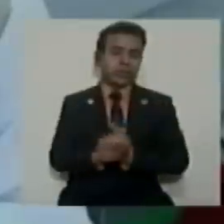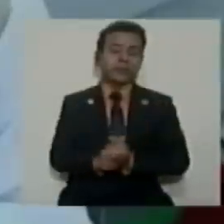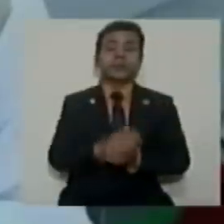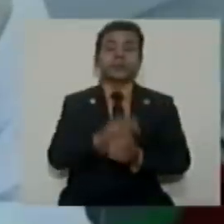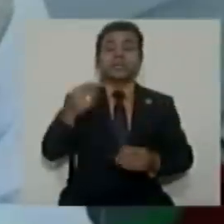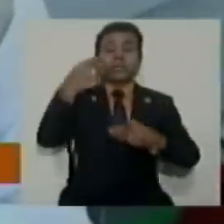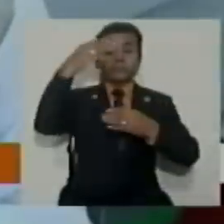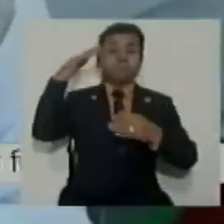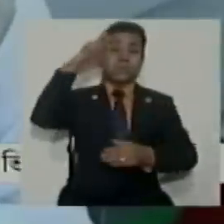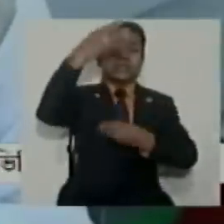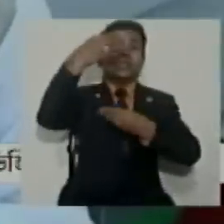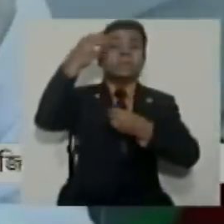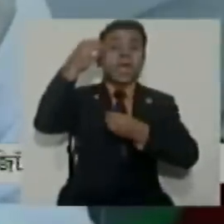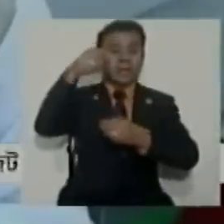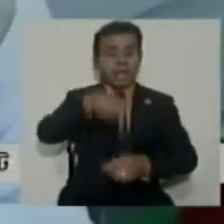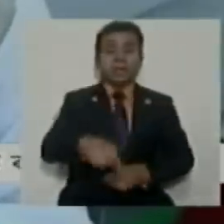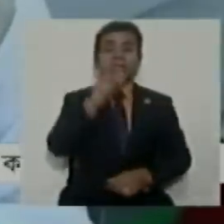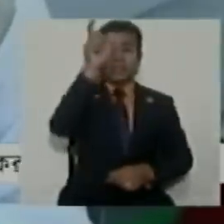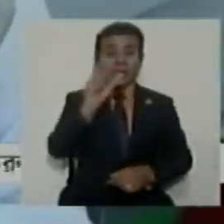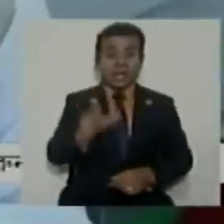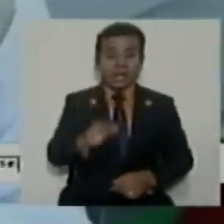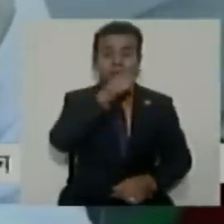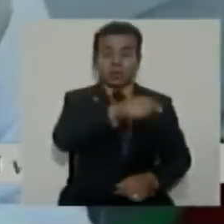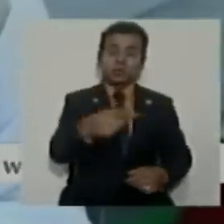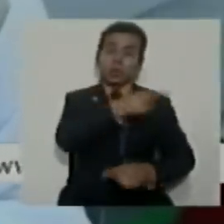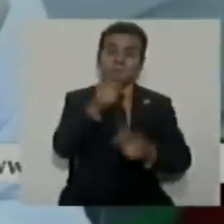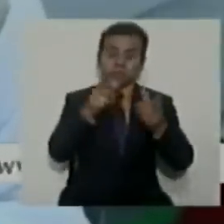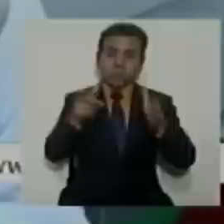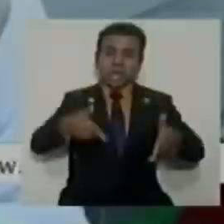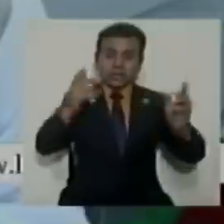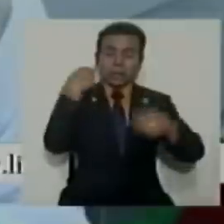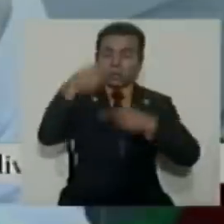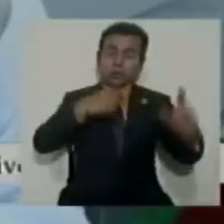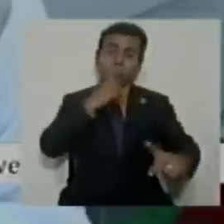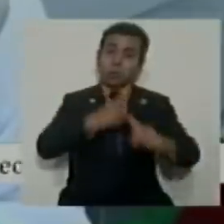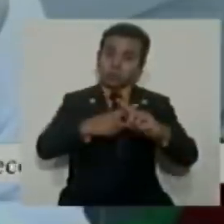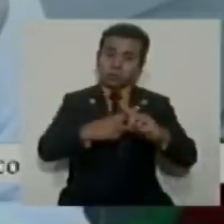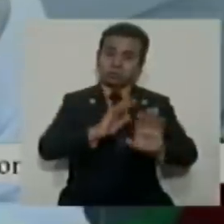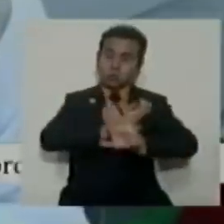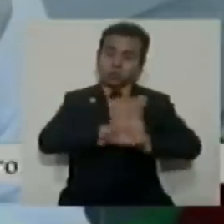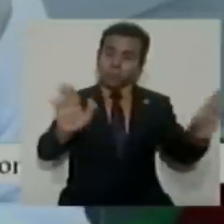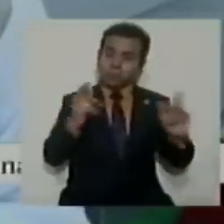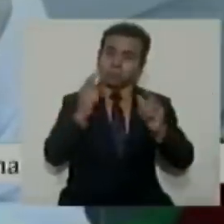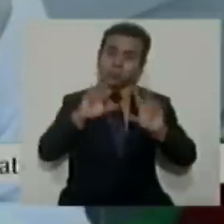এনেছে, তারা এখন শিথিল করতে যাচ্ছে। মাননীয় প্রধানমন্ত্রীও